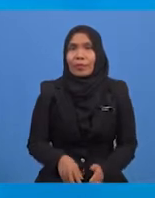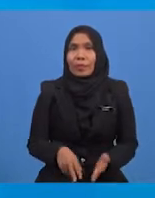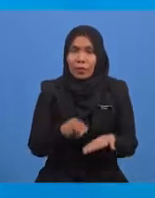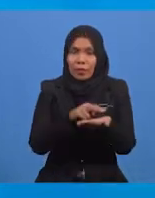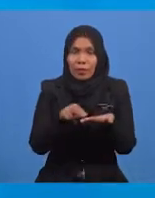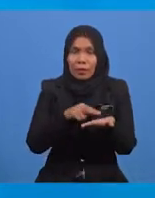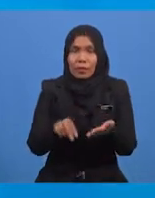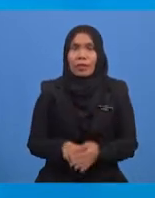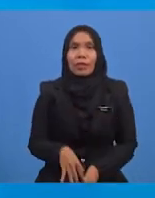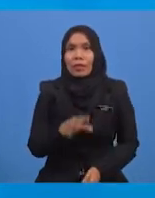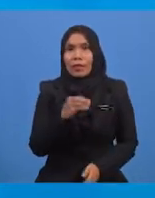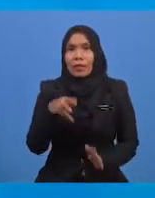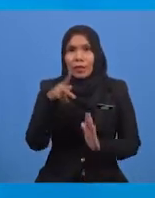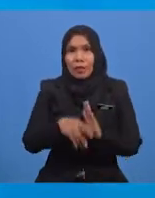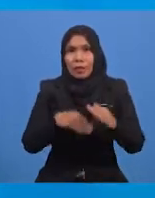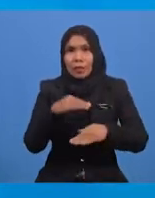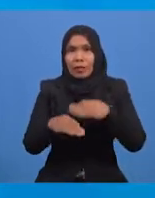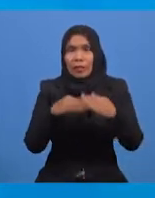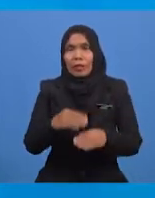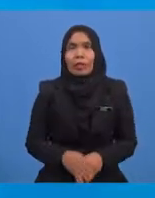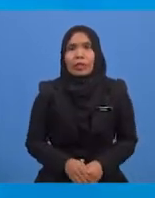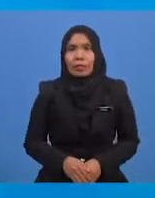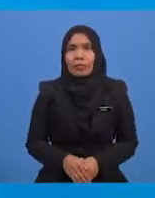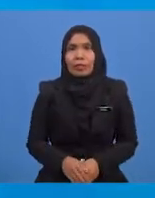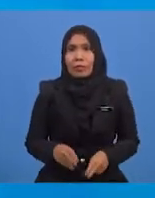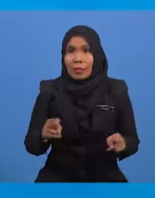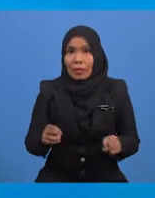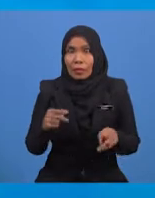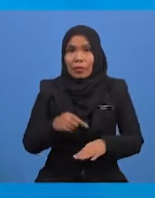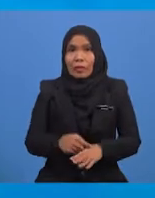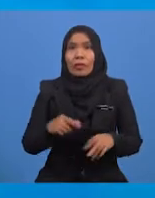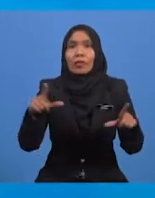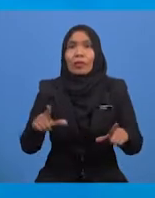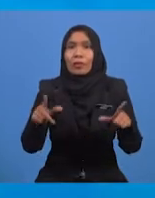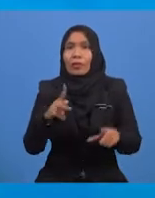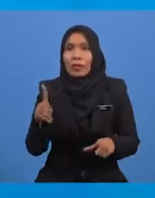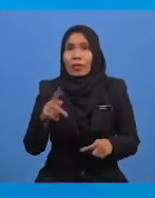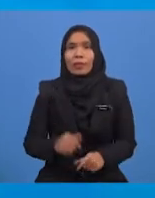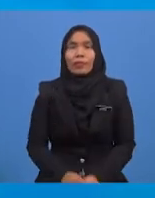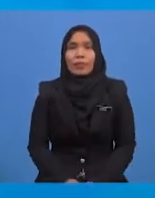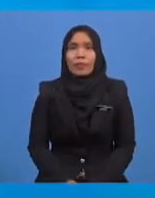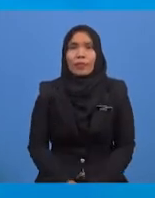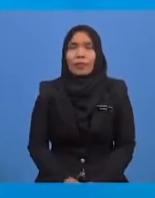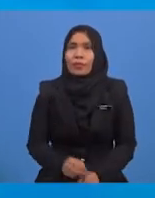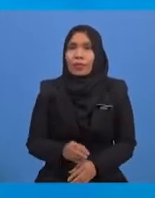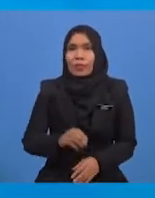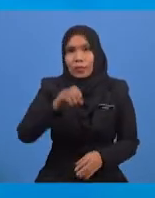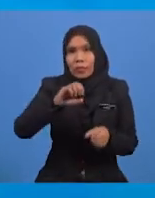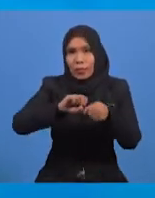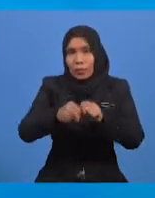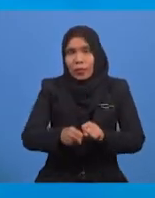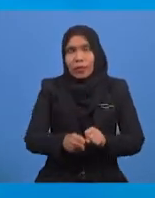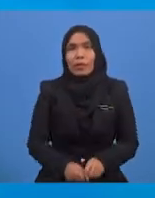dan pembangunan harus dilakukan untuk memastikan produk yang akan dikeluarkan itu benar-benar